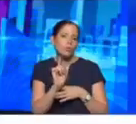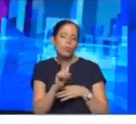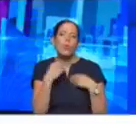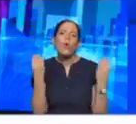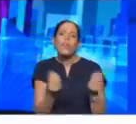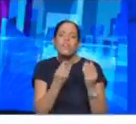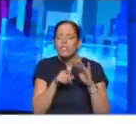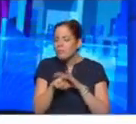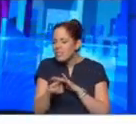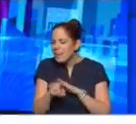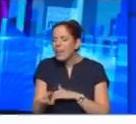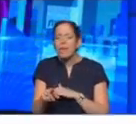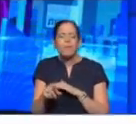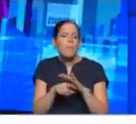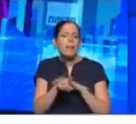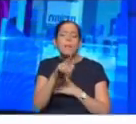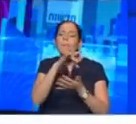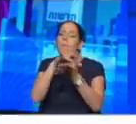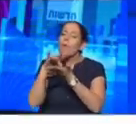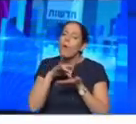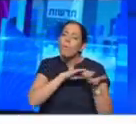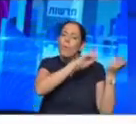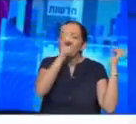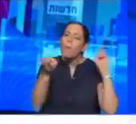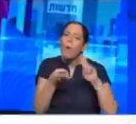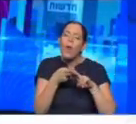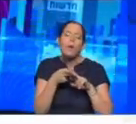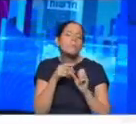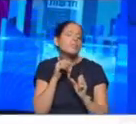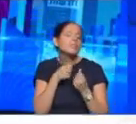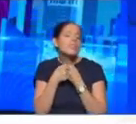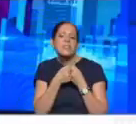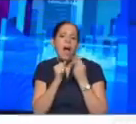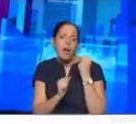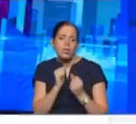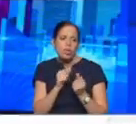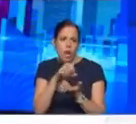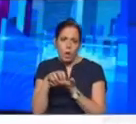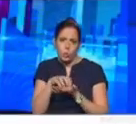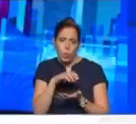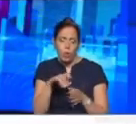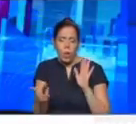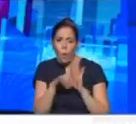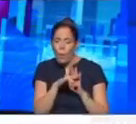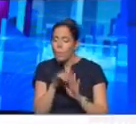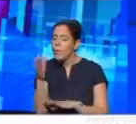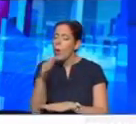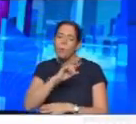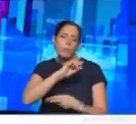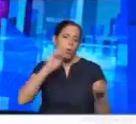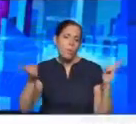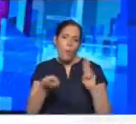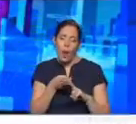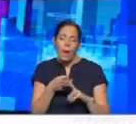של מסתננים ופליטים בכל מקום בעולם מהווה אתגר מאוד רציני לרשויות החוק בכל המדינות בעולם,